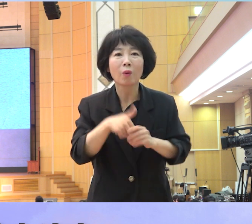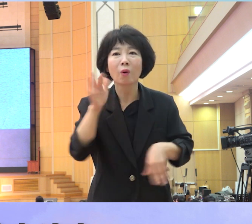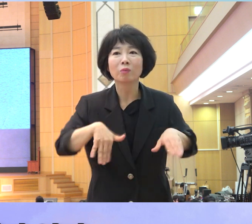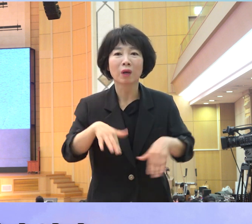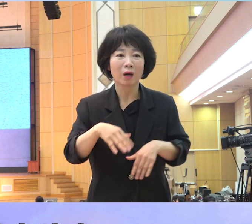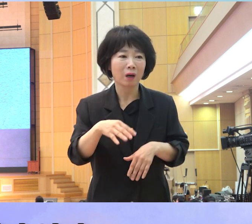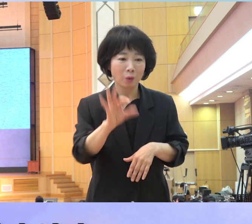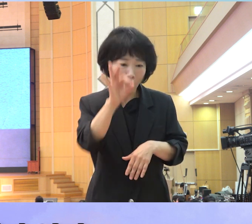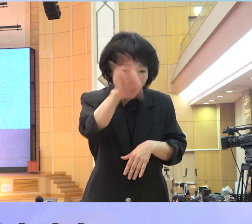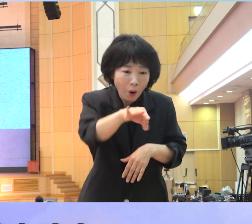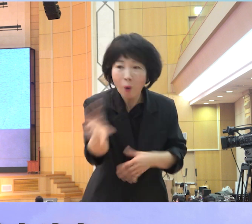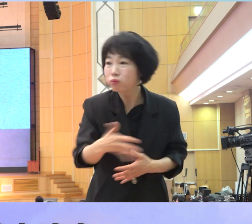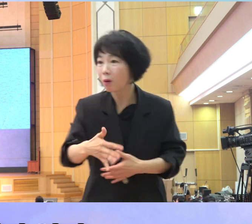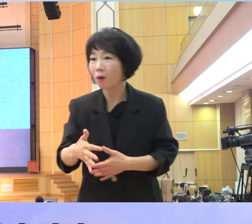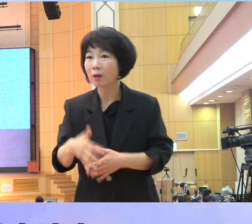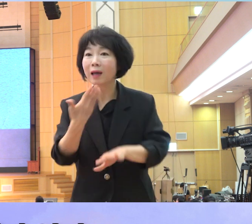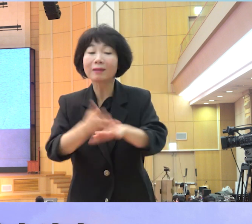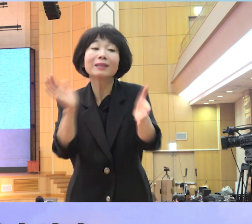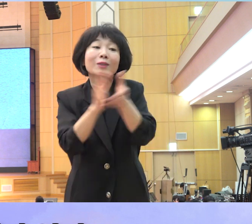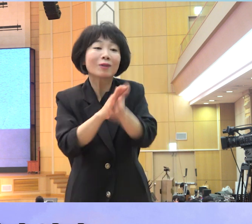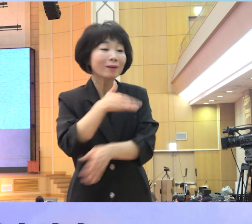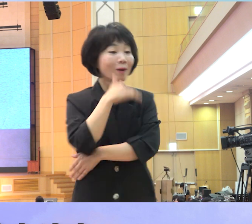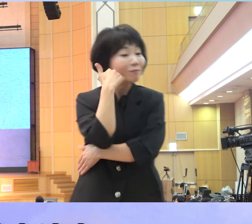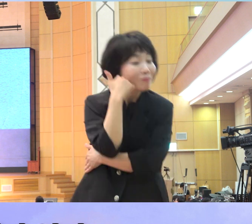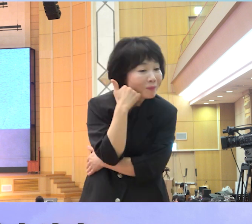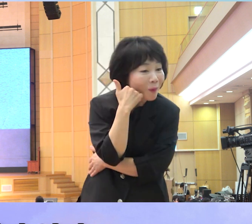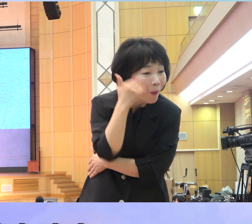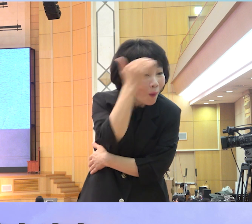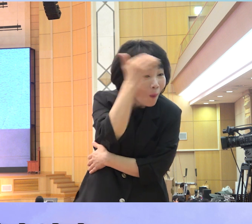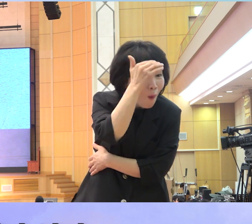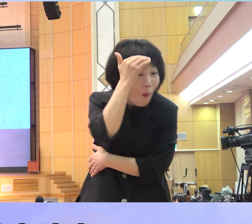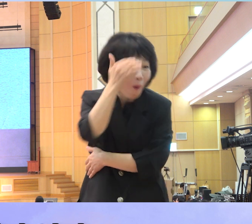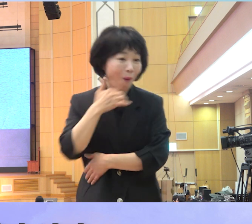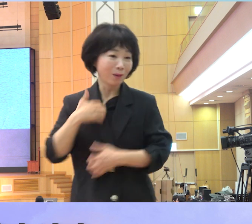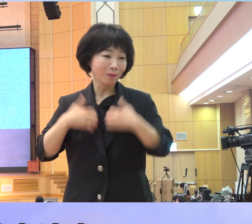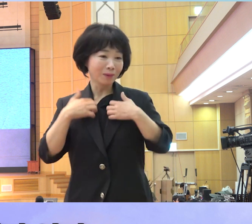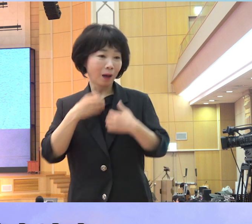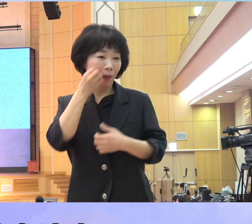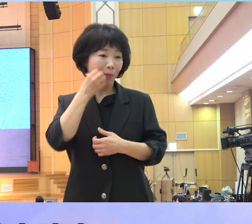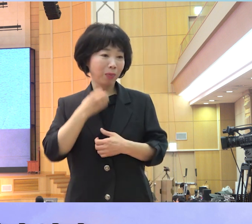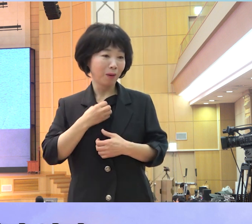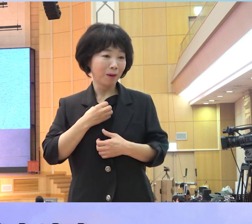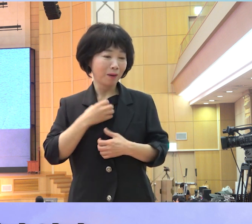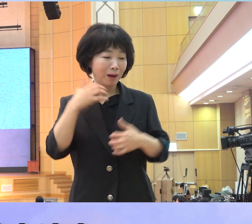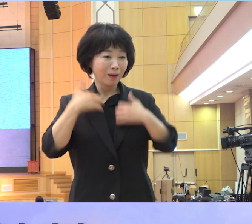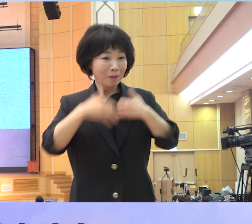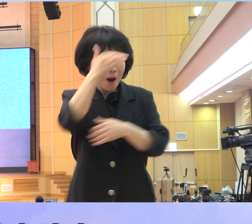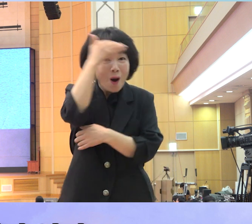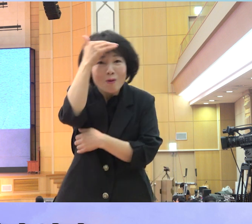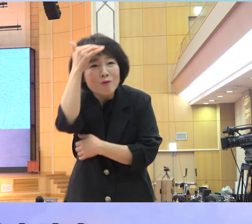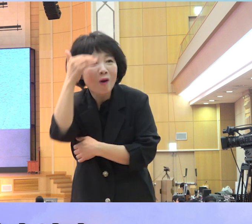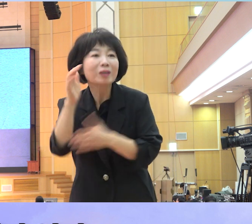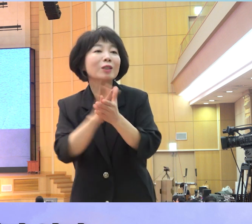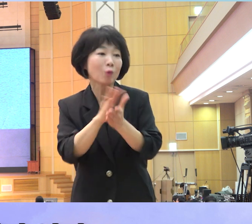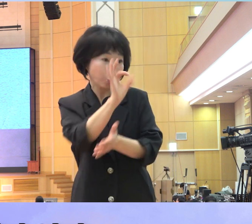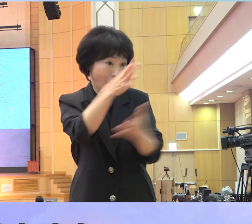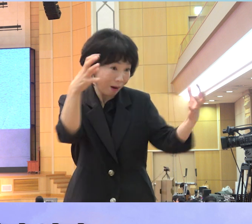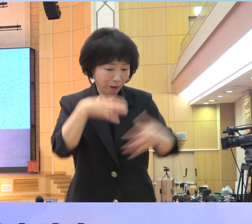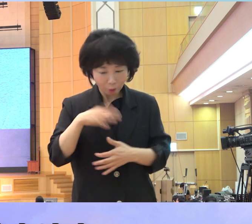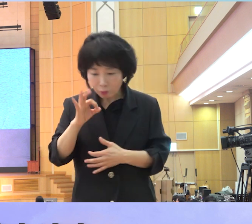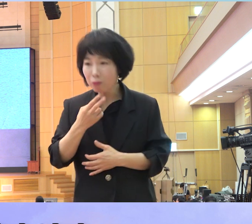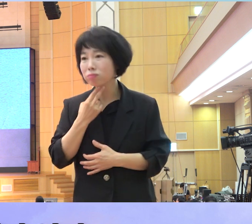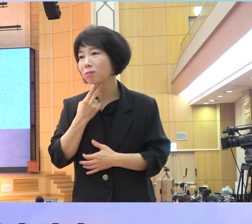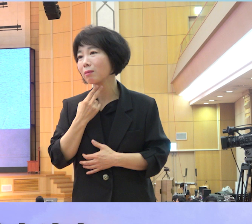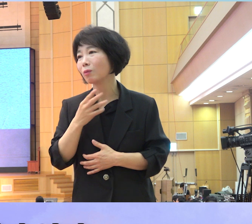없는데 어떻게 합니까? 그냥 남 하는 거 구경하는 거예요, 옆에서. 그걸 지금 생각하면 뭘 그걸 구경하고 있어요, 그죠? 그런데